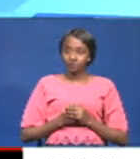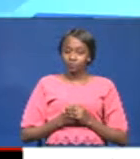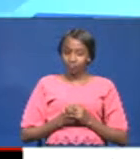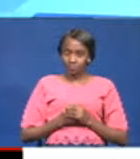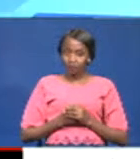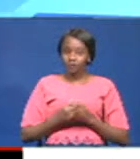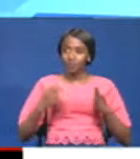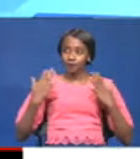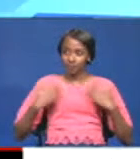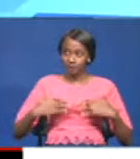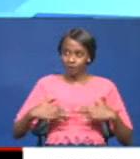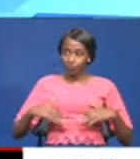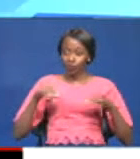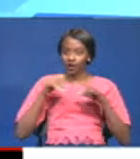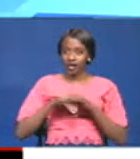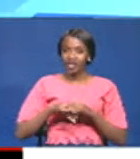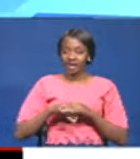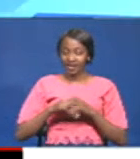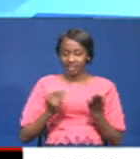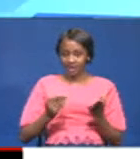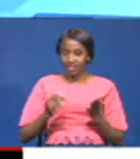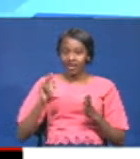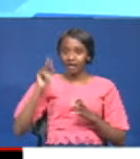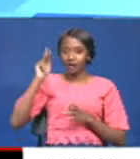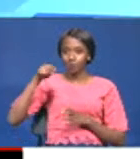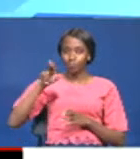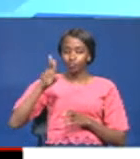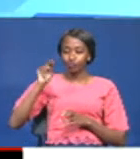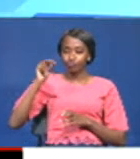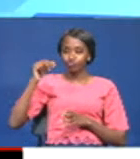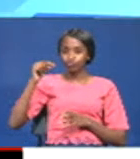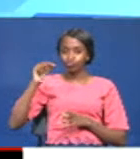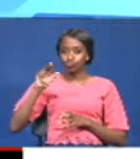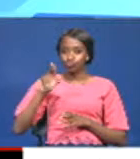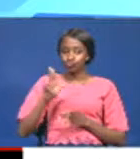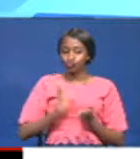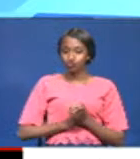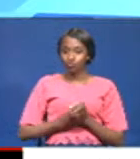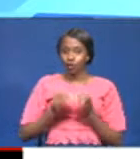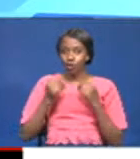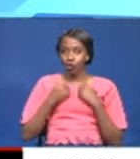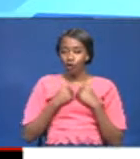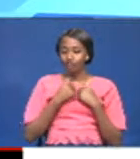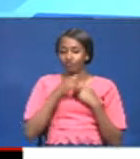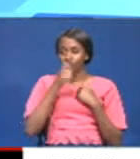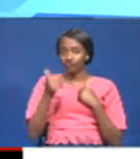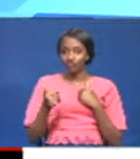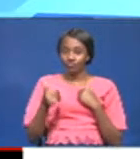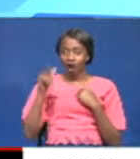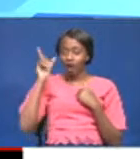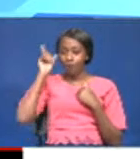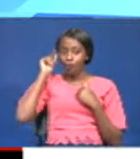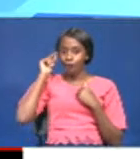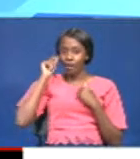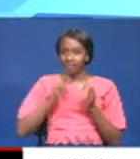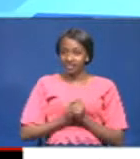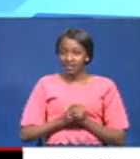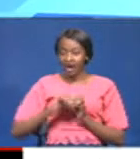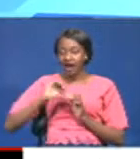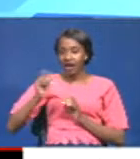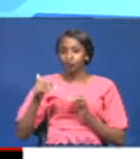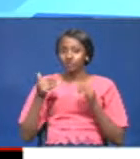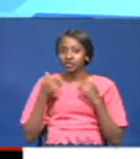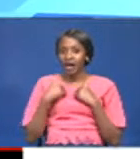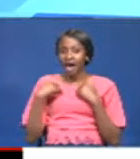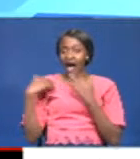Apungu Tuliani kwenye barabara pembezoni inayoendelea kujengwa ya Dongo Kundu katika kaunti ya Mombasa wametoa wito kwa Rais Uhuru